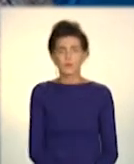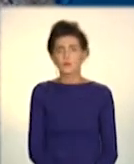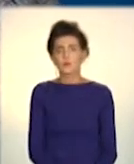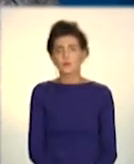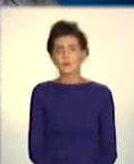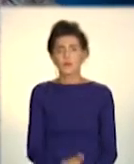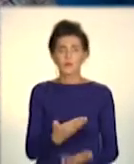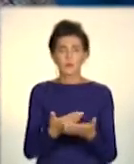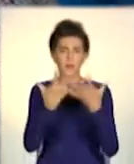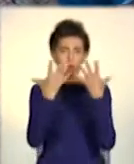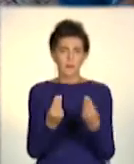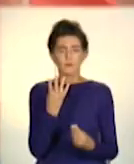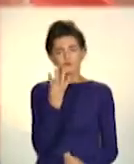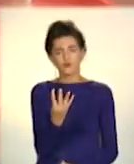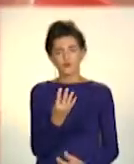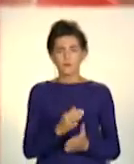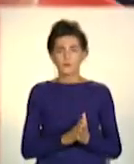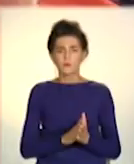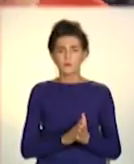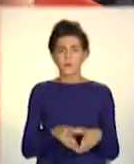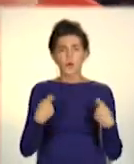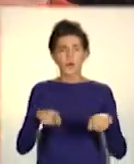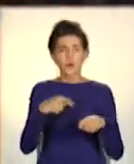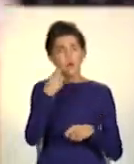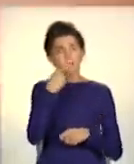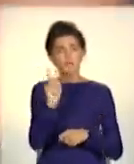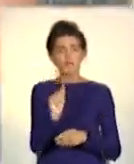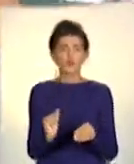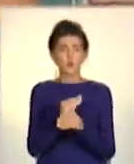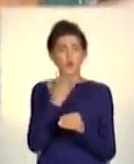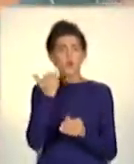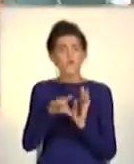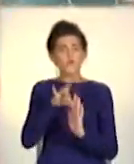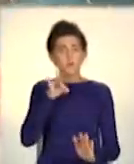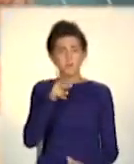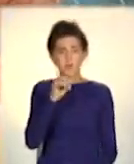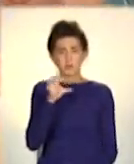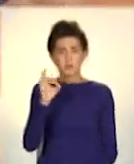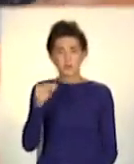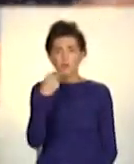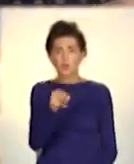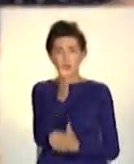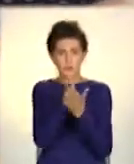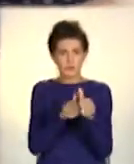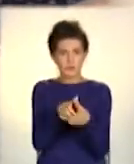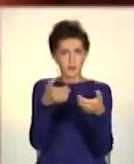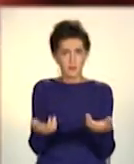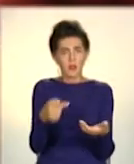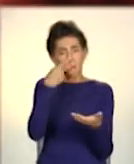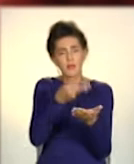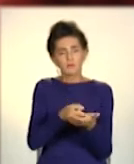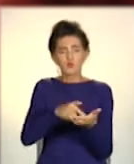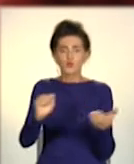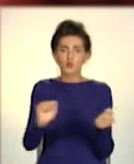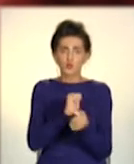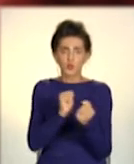Ну, дня 4-5. Продавці додають, коли купуєте персики, обов'язково розламайте їх навпіл. Плід із сухою